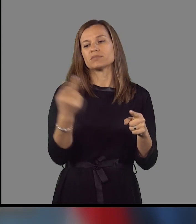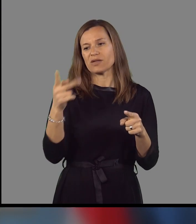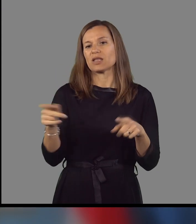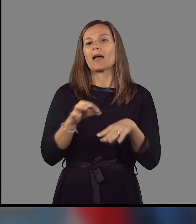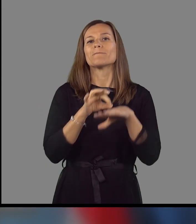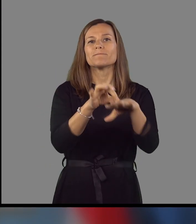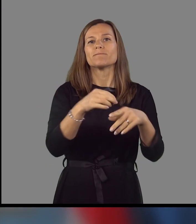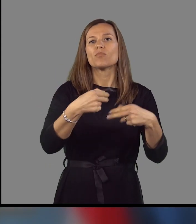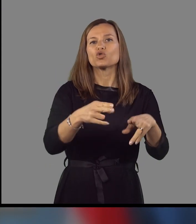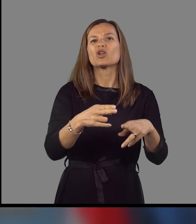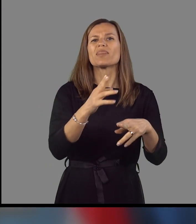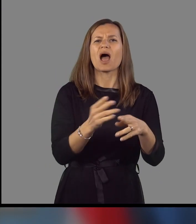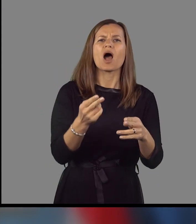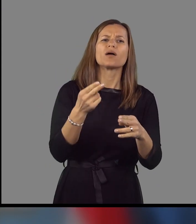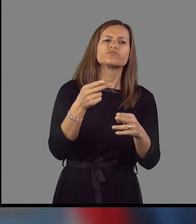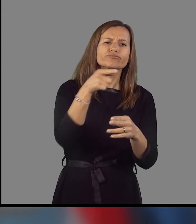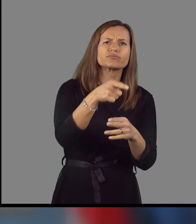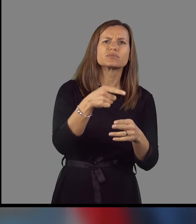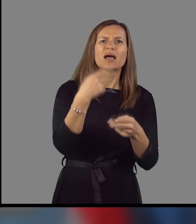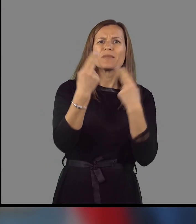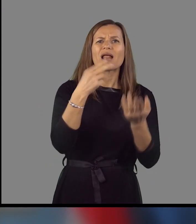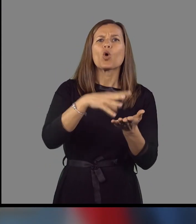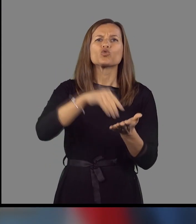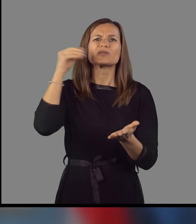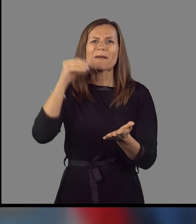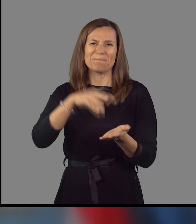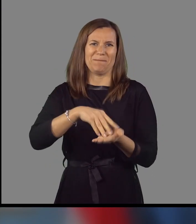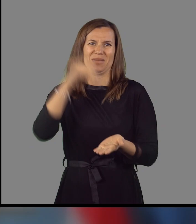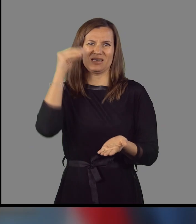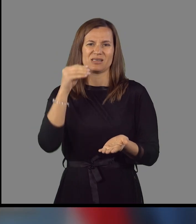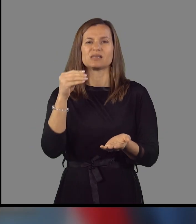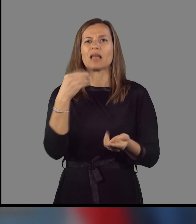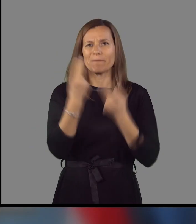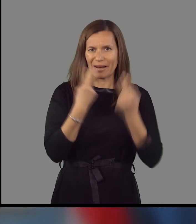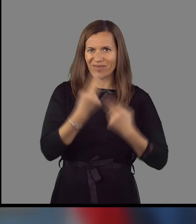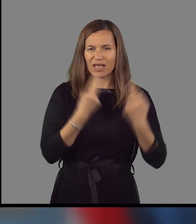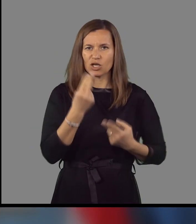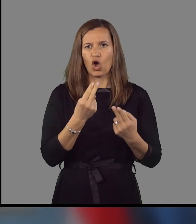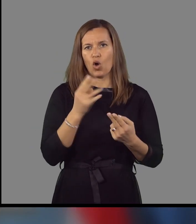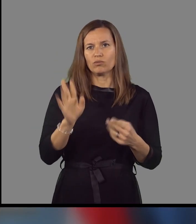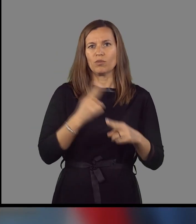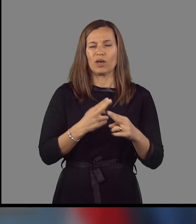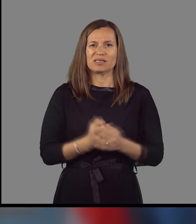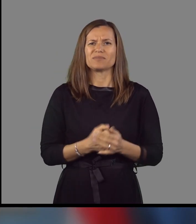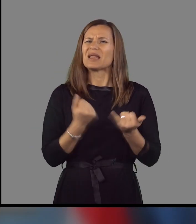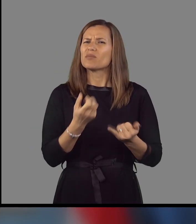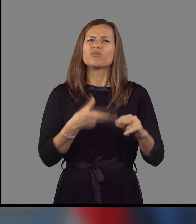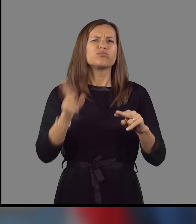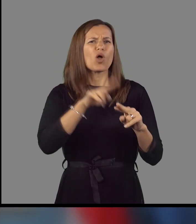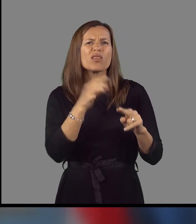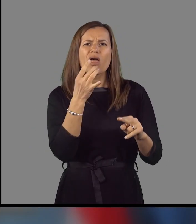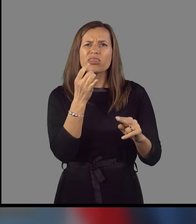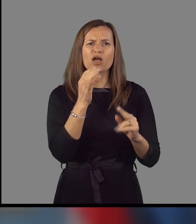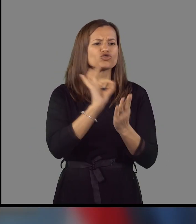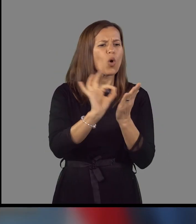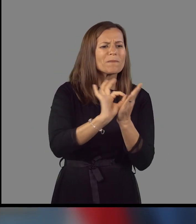in izveden nadaljnji postopek. Zato, da bi bilo to čim lažje, smo zelo natančno ta postopek opisali